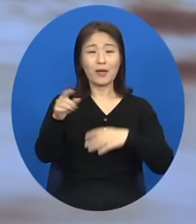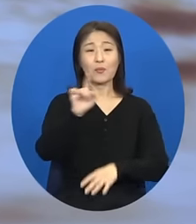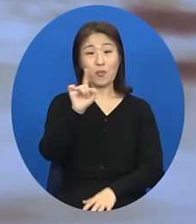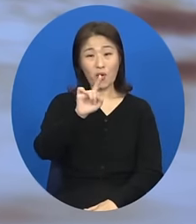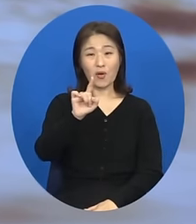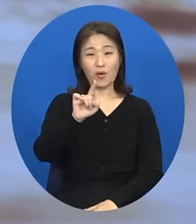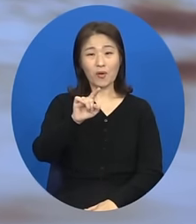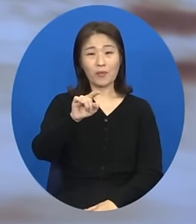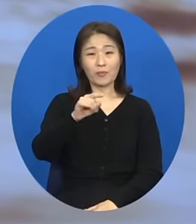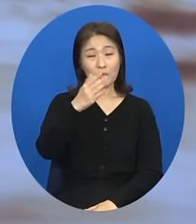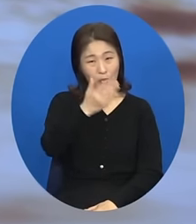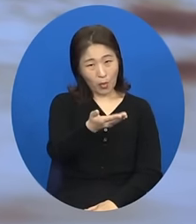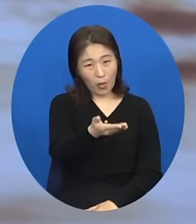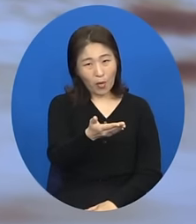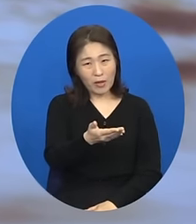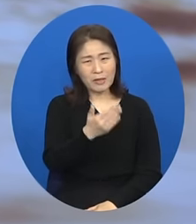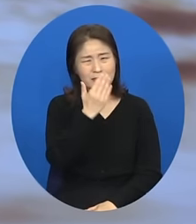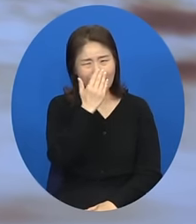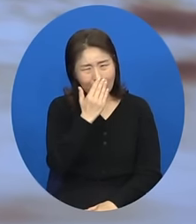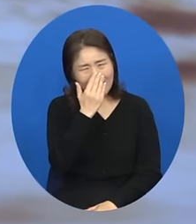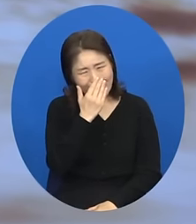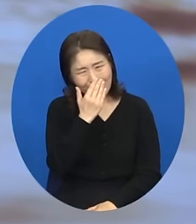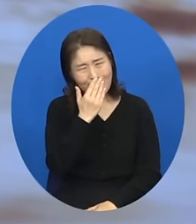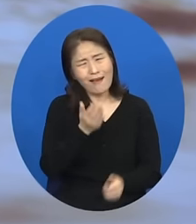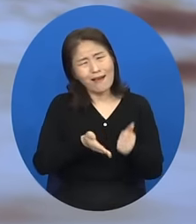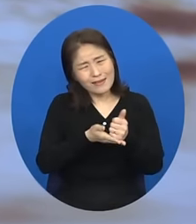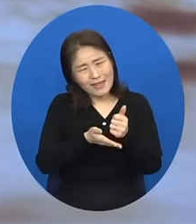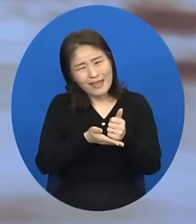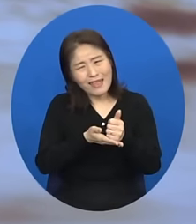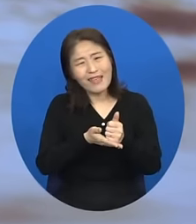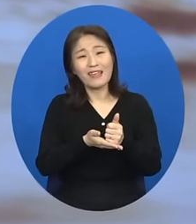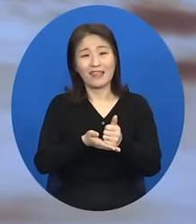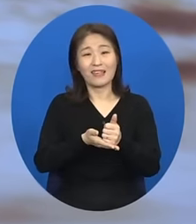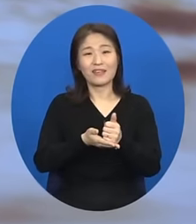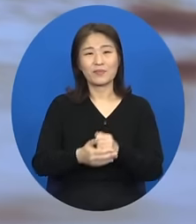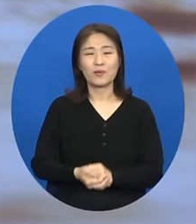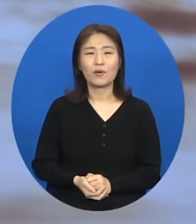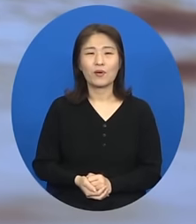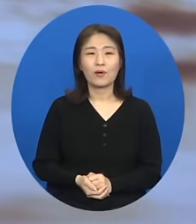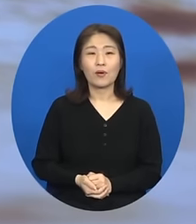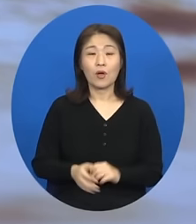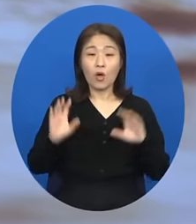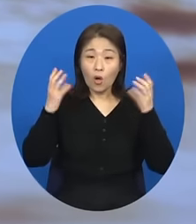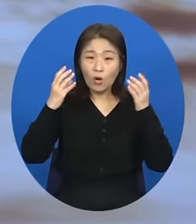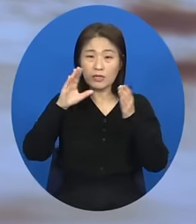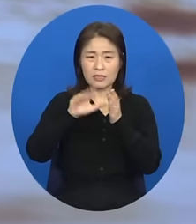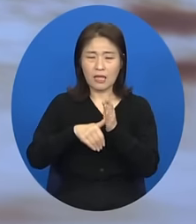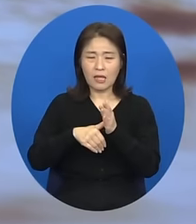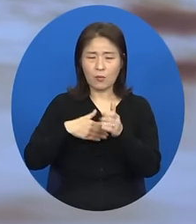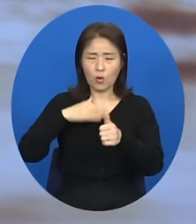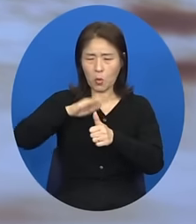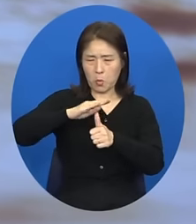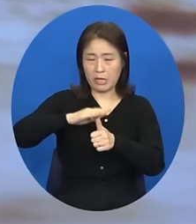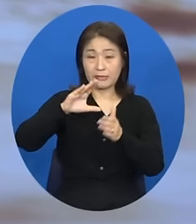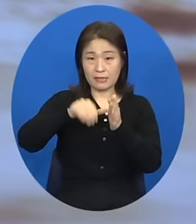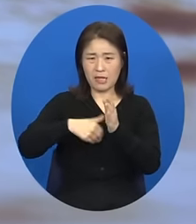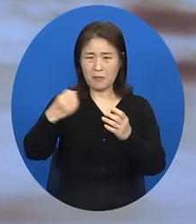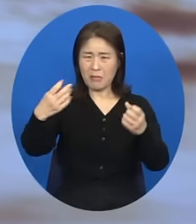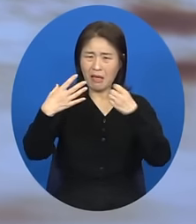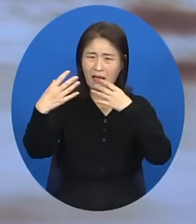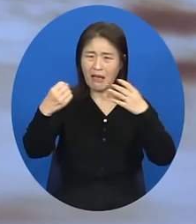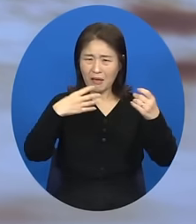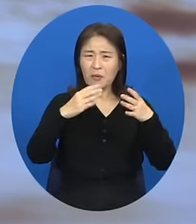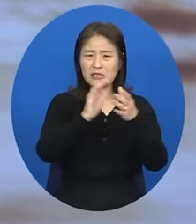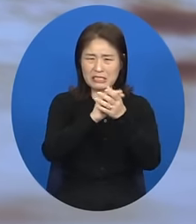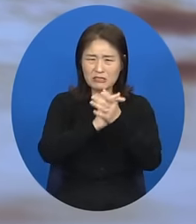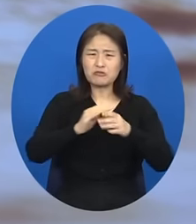착해 보이죠? 네. 근데 어린 시절엔 더 많이 들었어요. 어른들이나 친구들이나 할 것 없이 제게 착하다는 말을 참 많이